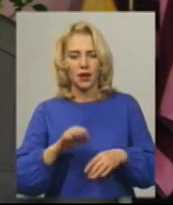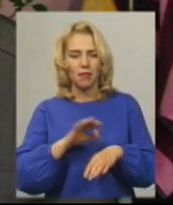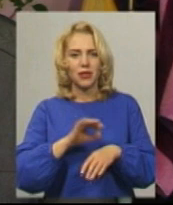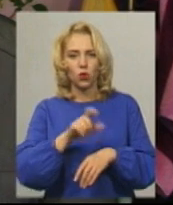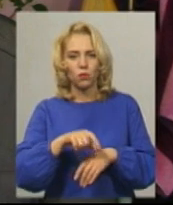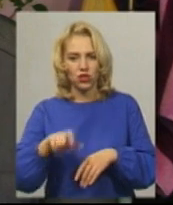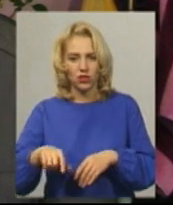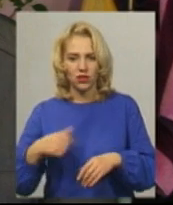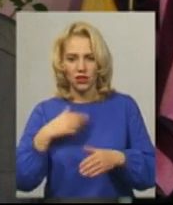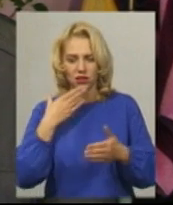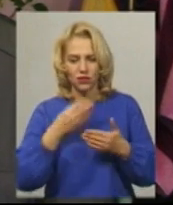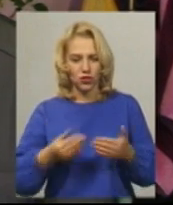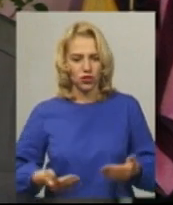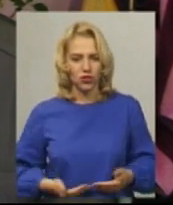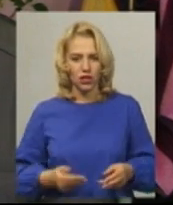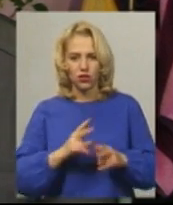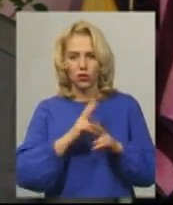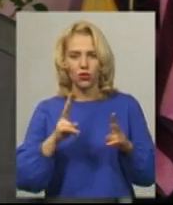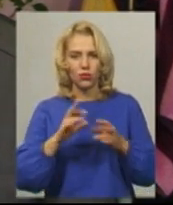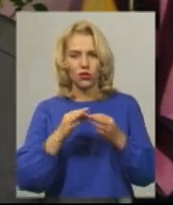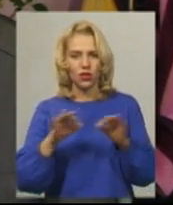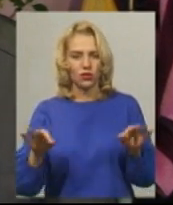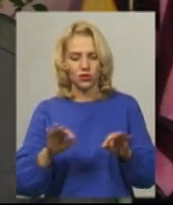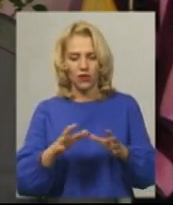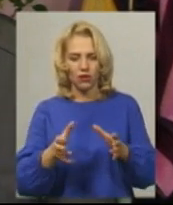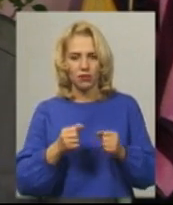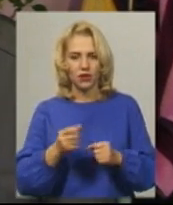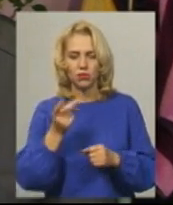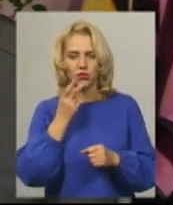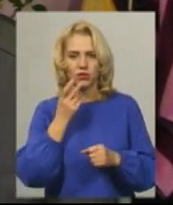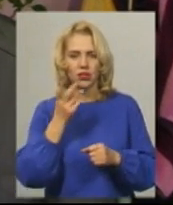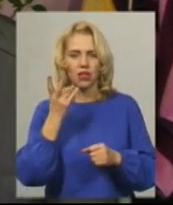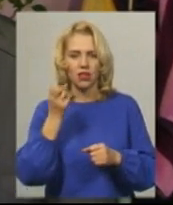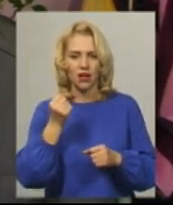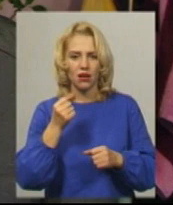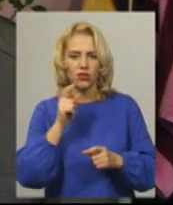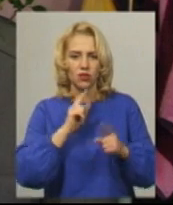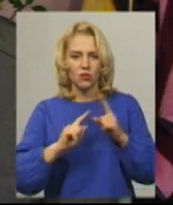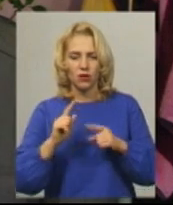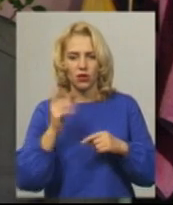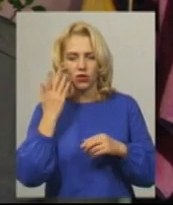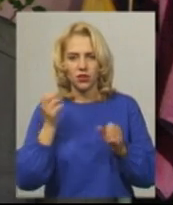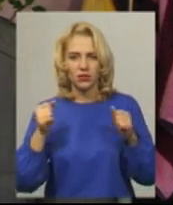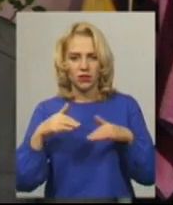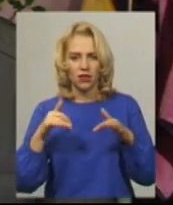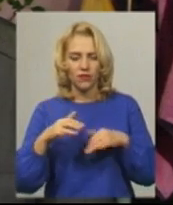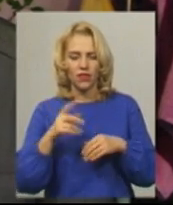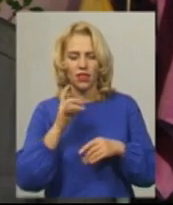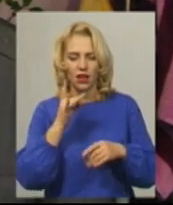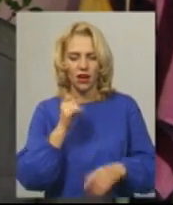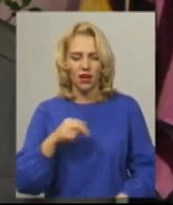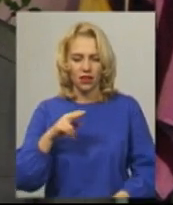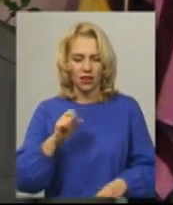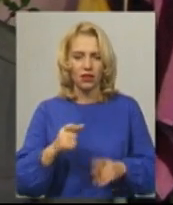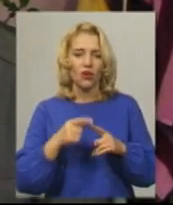своє життя ніколи не дозволяю нікому брати. Постійно на оперативках, коли збирав людей на кожній нараді, говорив про те, що